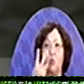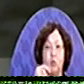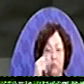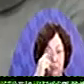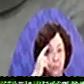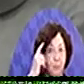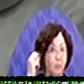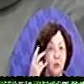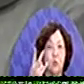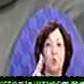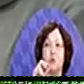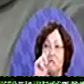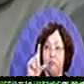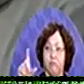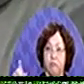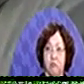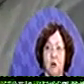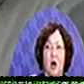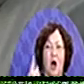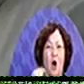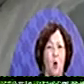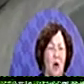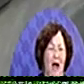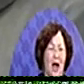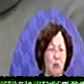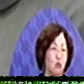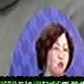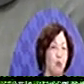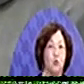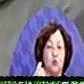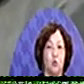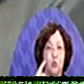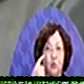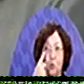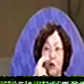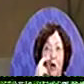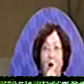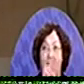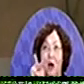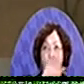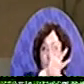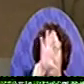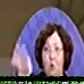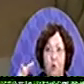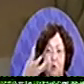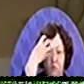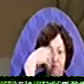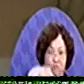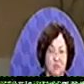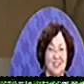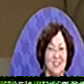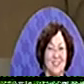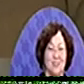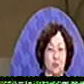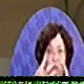Хорвоо дээрх хамгийн том зүйл бол хүний нүд бүгдийг нь дотроо багтааж чаддаг, мөн сэтгэл оюуны тойл болдог. Тиймээс ч энэ цом